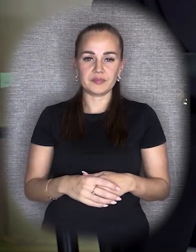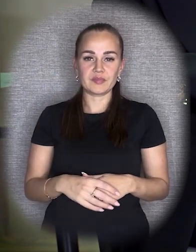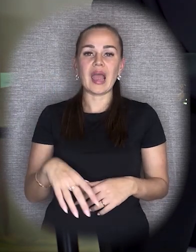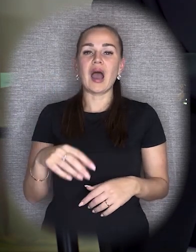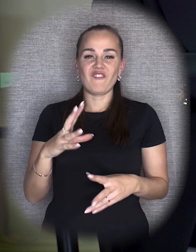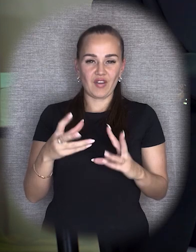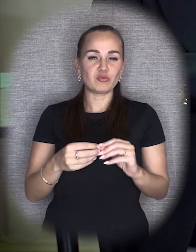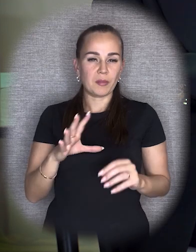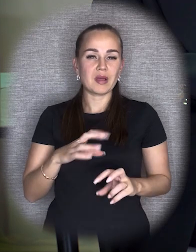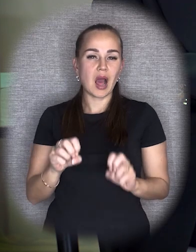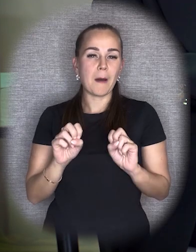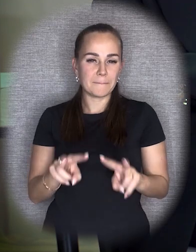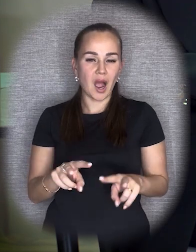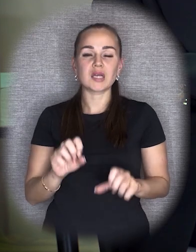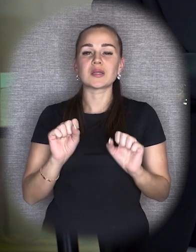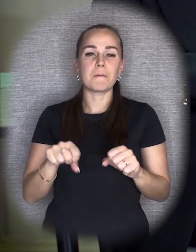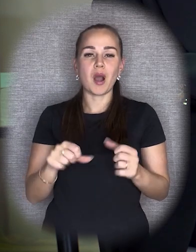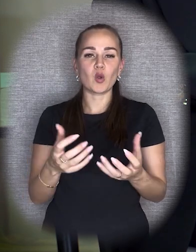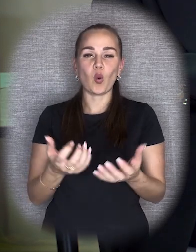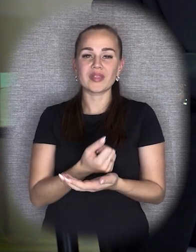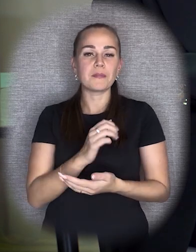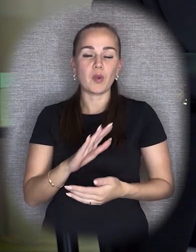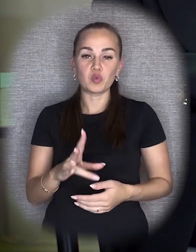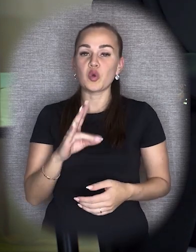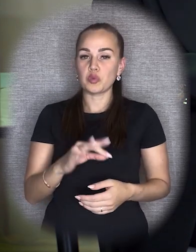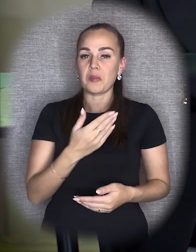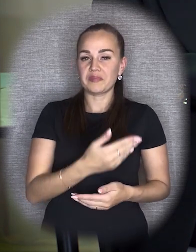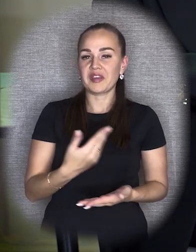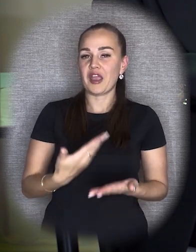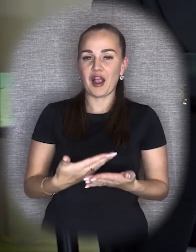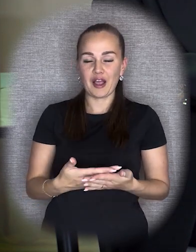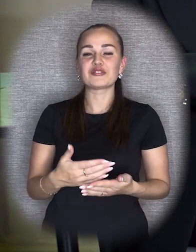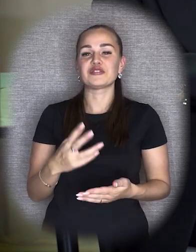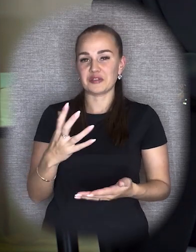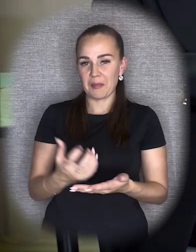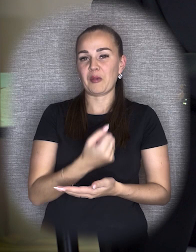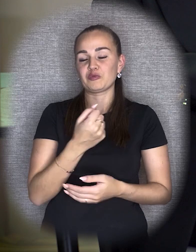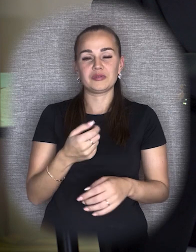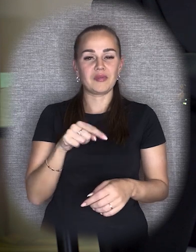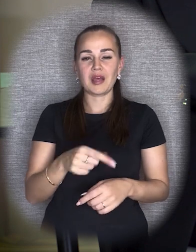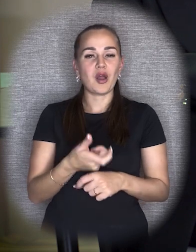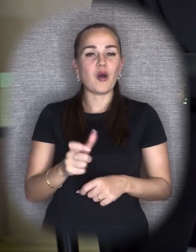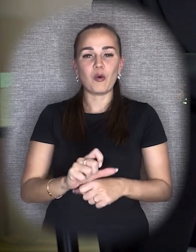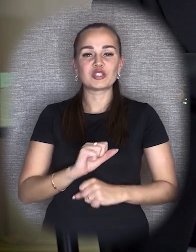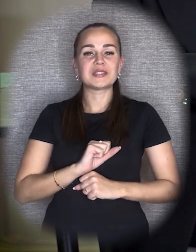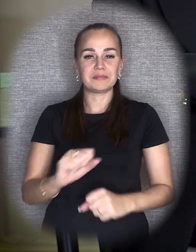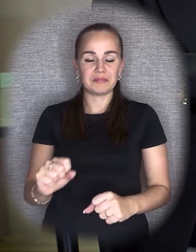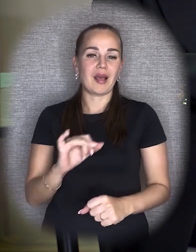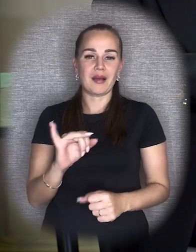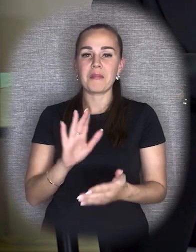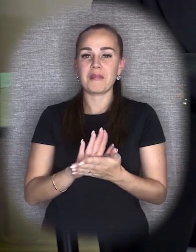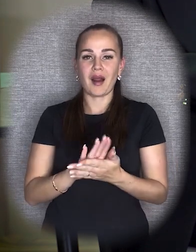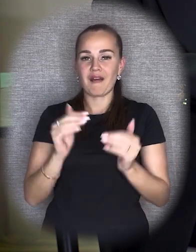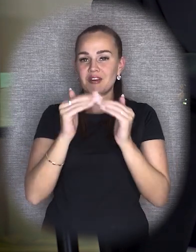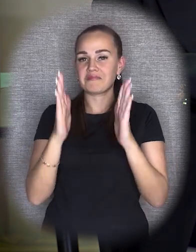не получиться, но, как мне кажется, получилось. И это очень смело. И браво, конечно, манежу